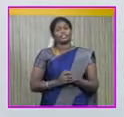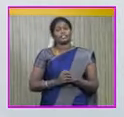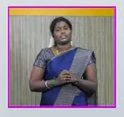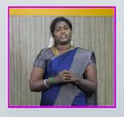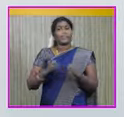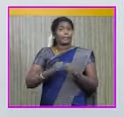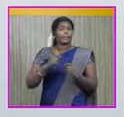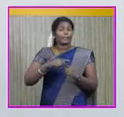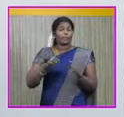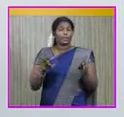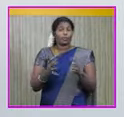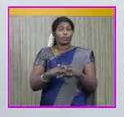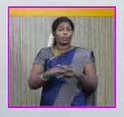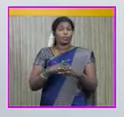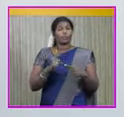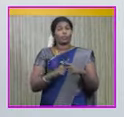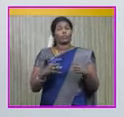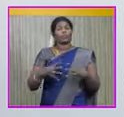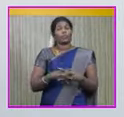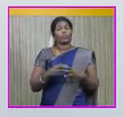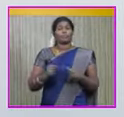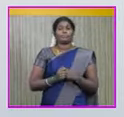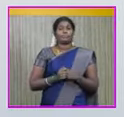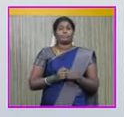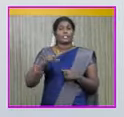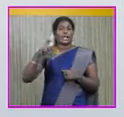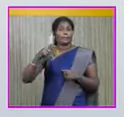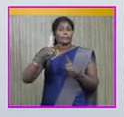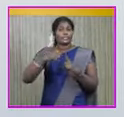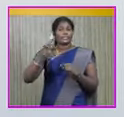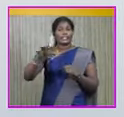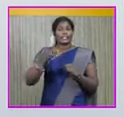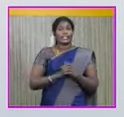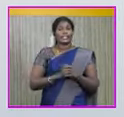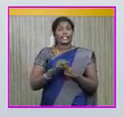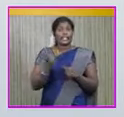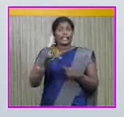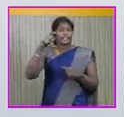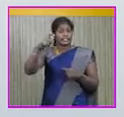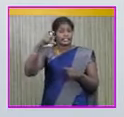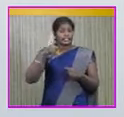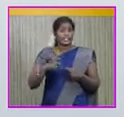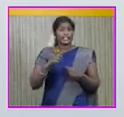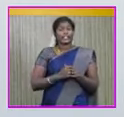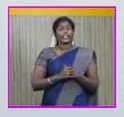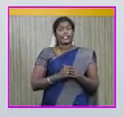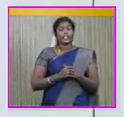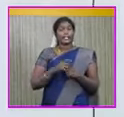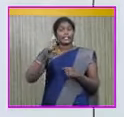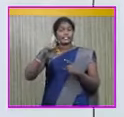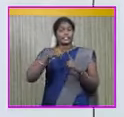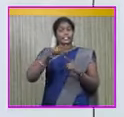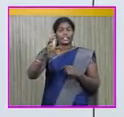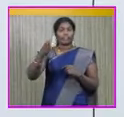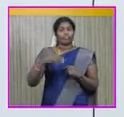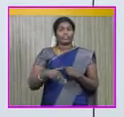பிடியையும் கூட்டினீங்கன்னா சிடின்னு வந்துடும். அப்போது சிஏவை எடுத்து நம்ம எக்ஸ்பேண்ட் பண்ணும்போது சிடின்னு வந்திருக்கு. அப்போ என்ன